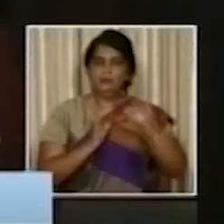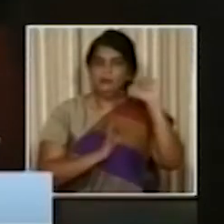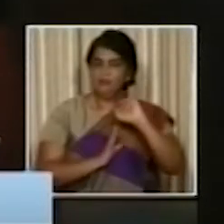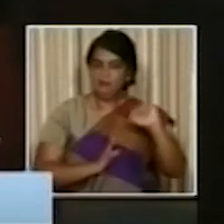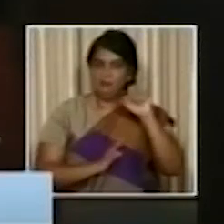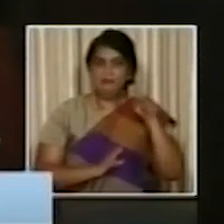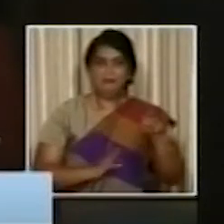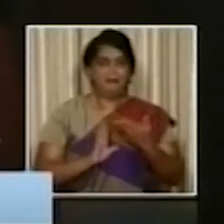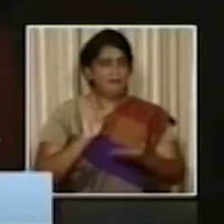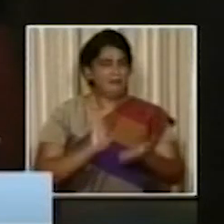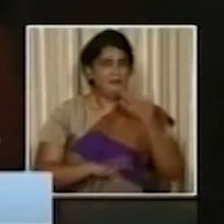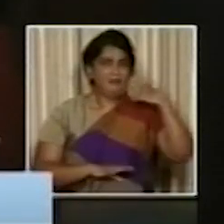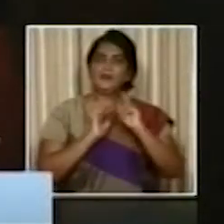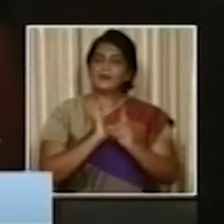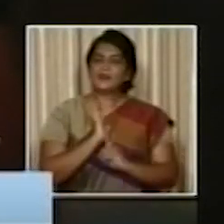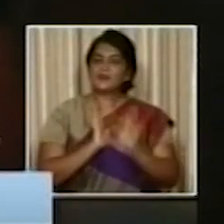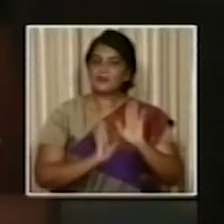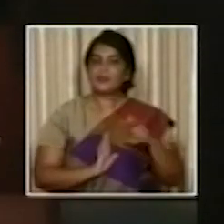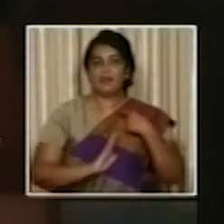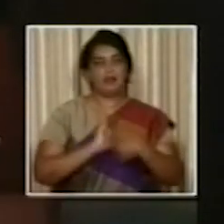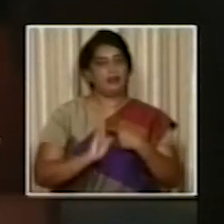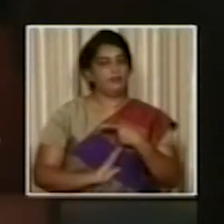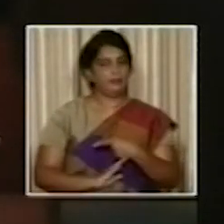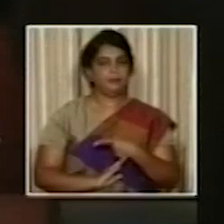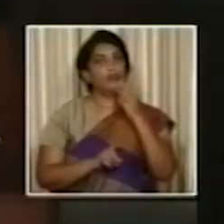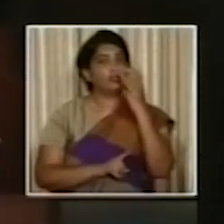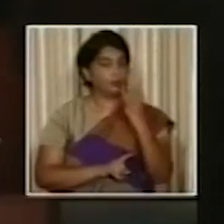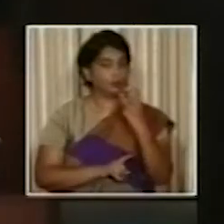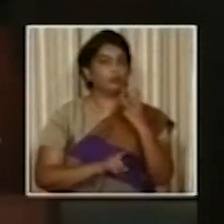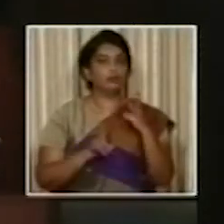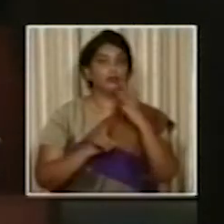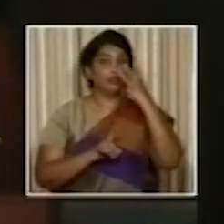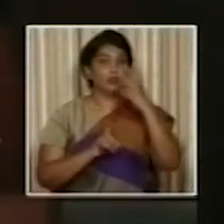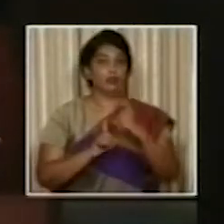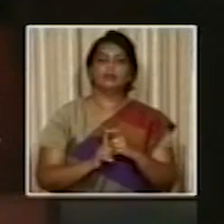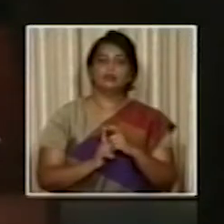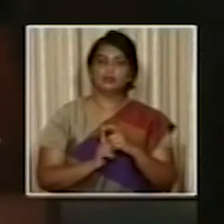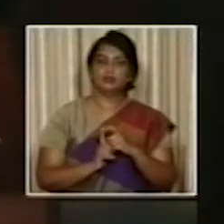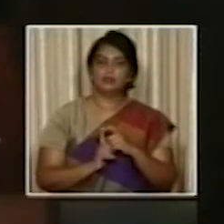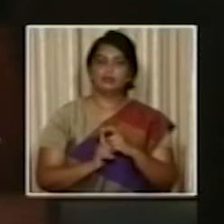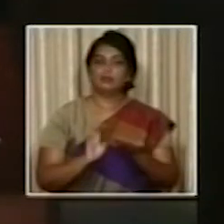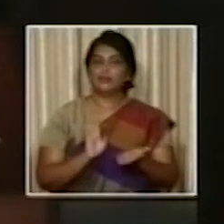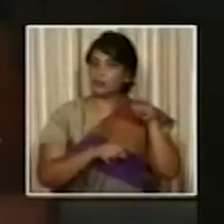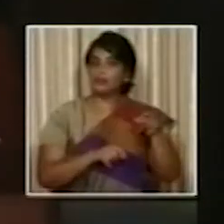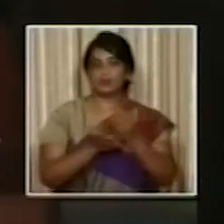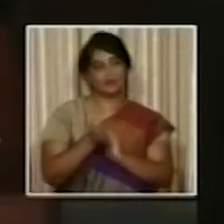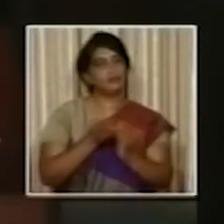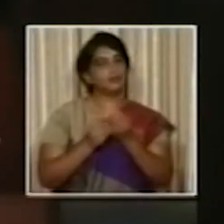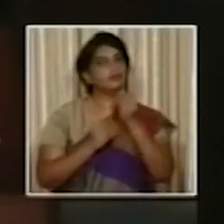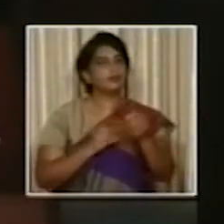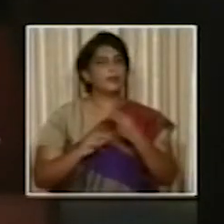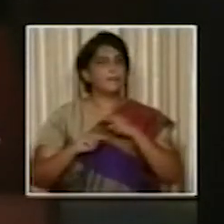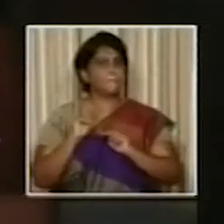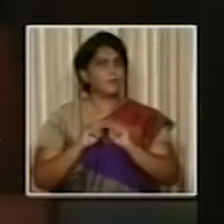மின் கட்டணம் இங்கு உள்ளதாக குறிப்பிடப்படுகிறது. பிப்ரவரி மாதம் 4% மின் கட்டண குறைவு மேற்கொள்ளப்பட உள்ளதாக கூறப்படுகிறது. அதனை ஏற்றுக்கொள்ள